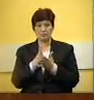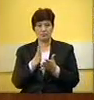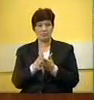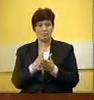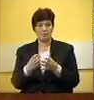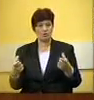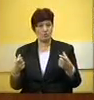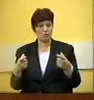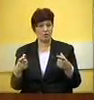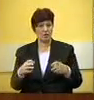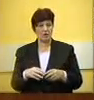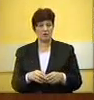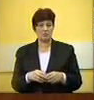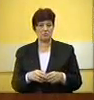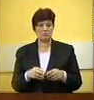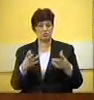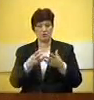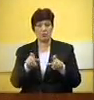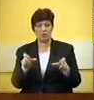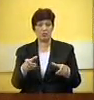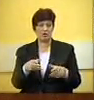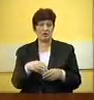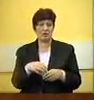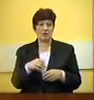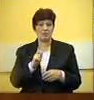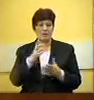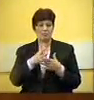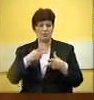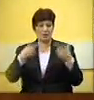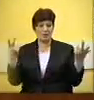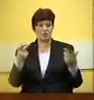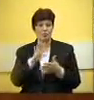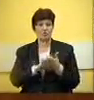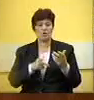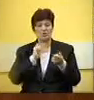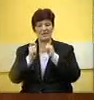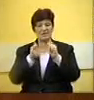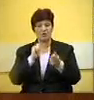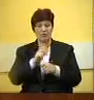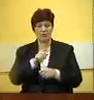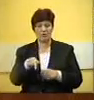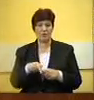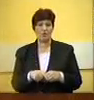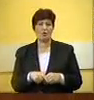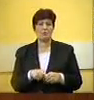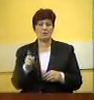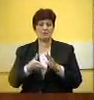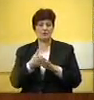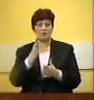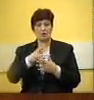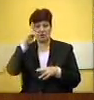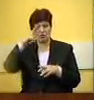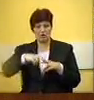Bili smo blokirani i prosto neko nije imao razumevanja ni da počne da razgovaramo o tome, pa taman da iz toga izađe bilo koje